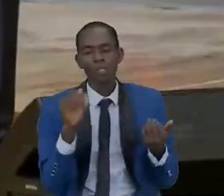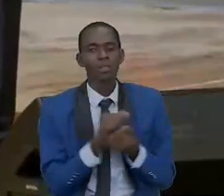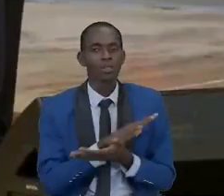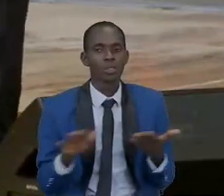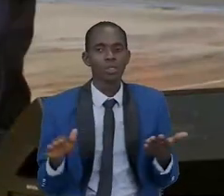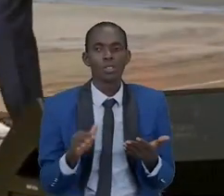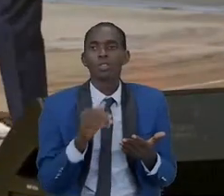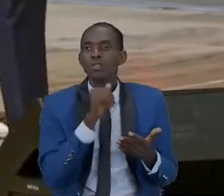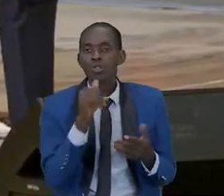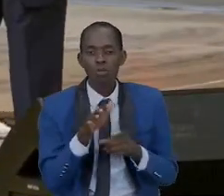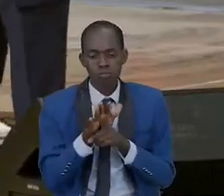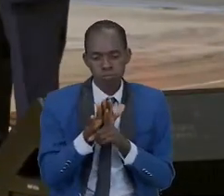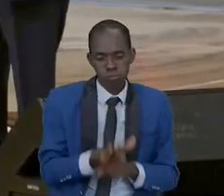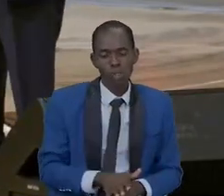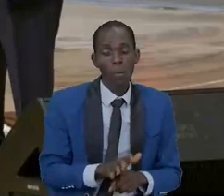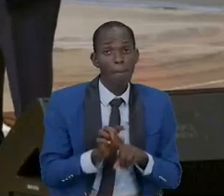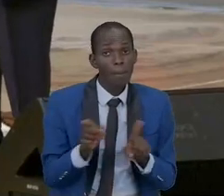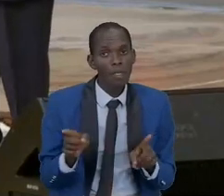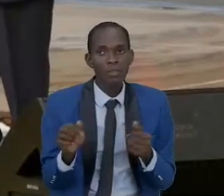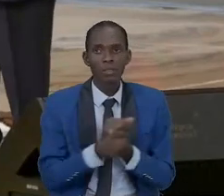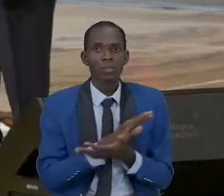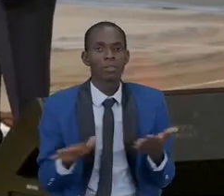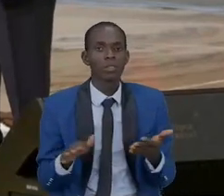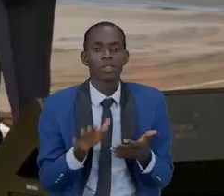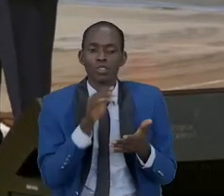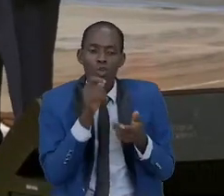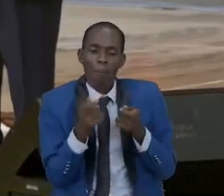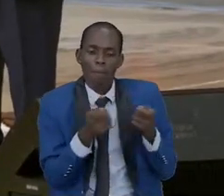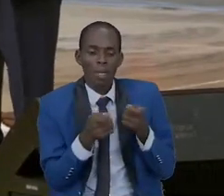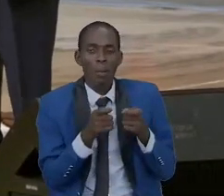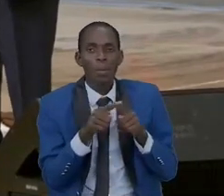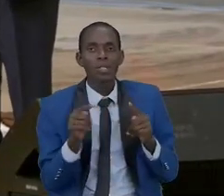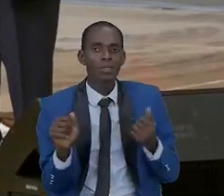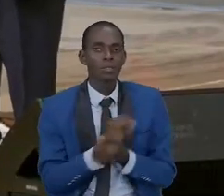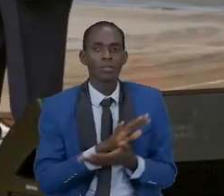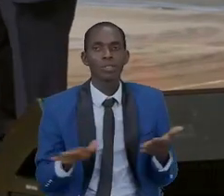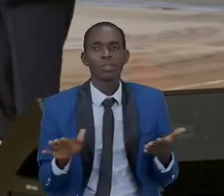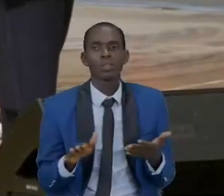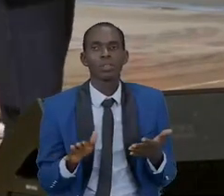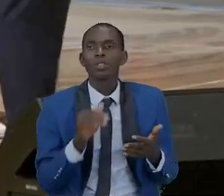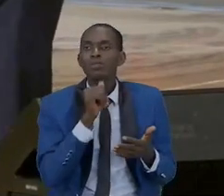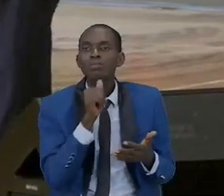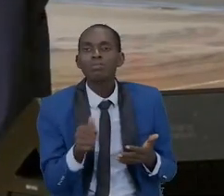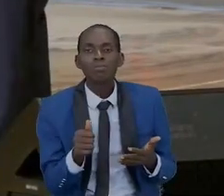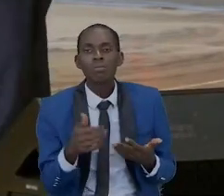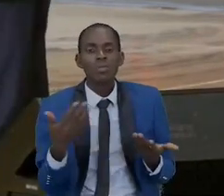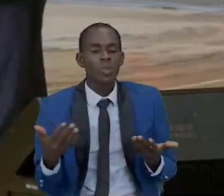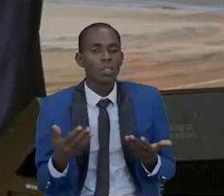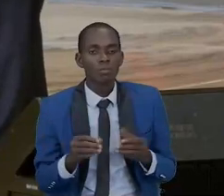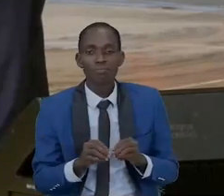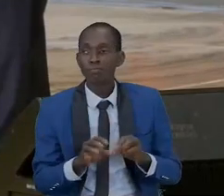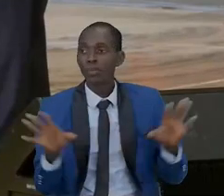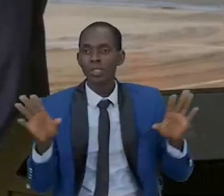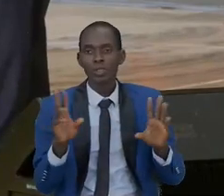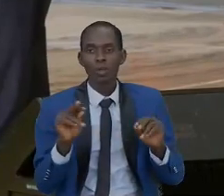n'est pas supprimé détruire ne pas gérer détruire ce n'est pas que c'est éclairé